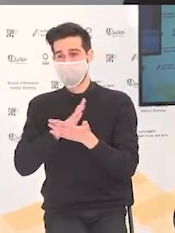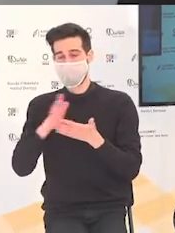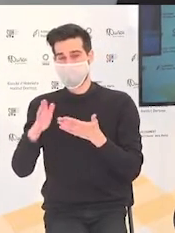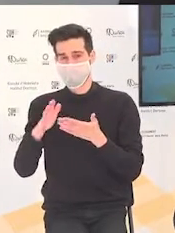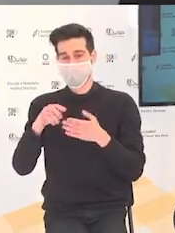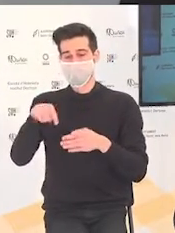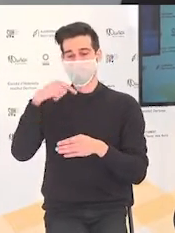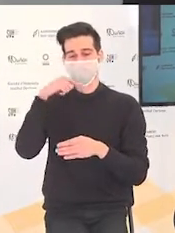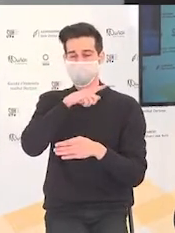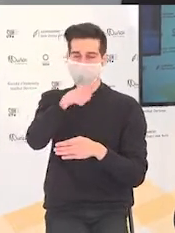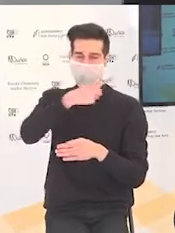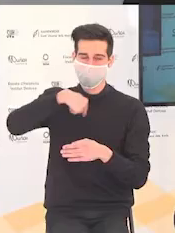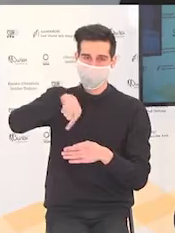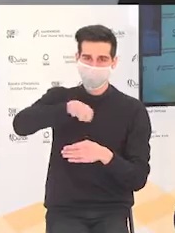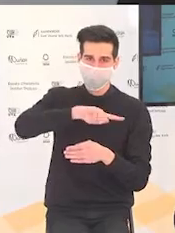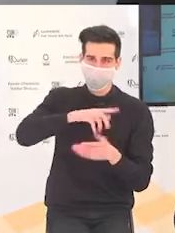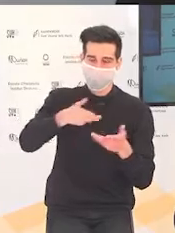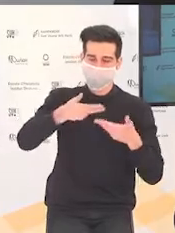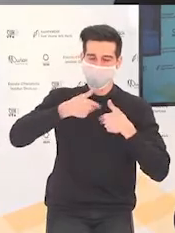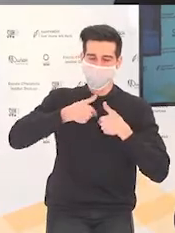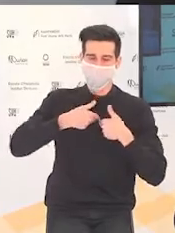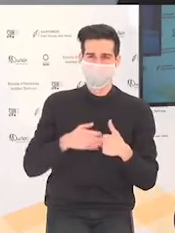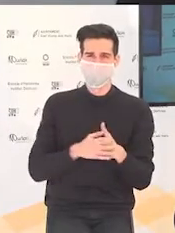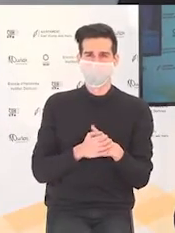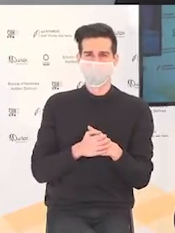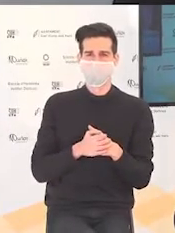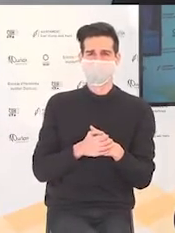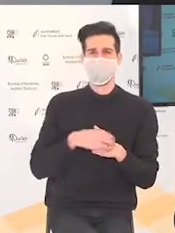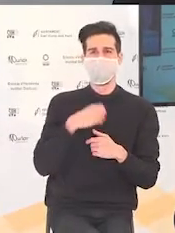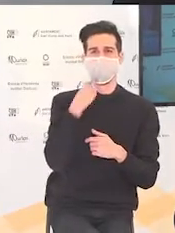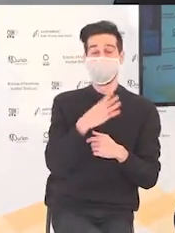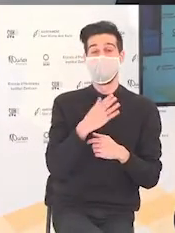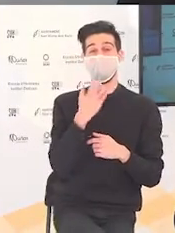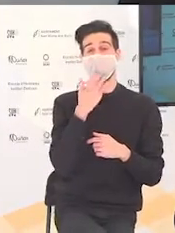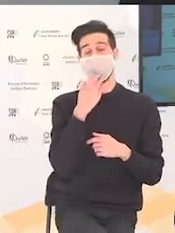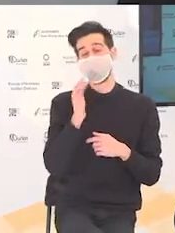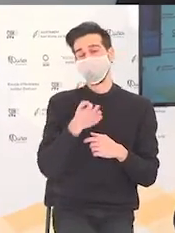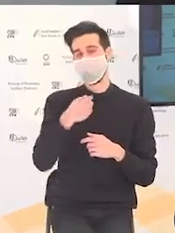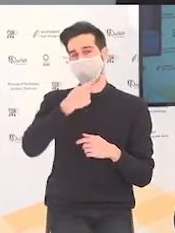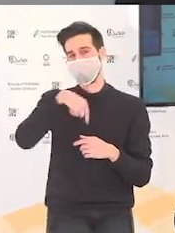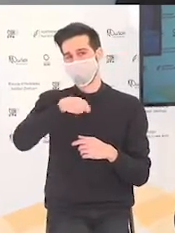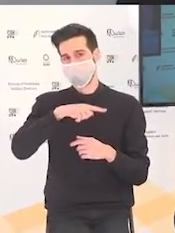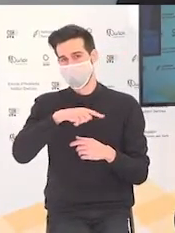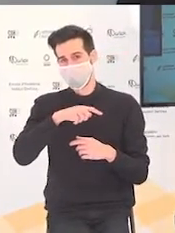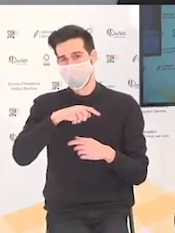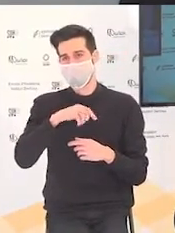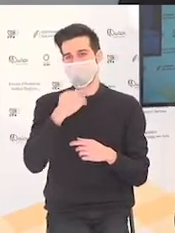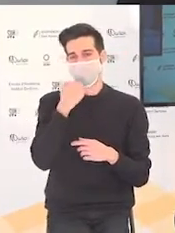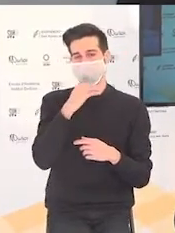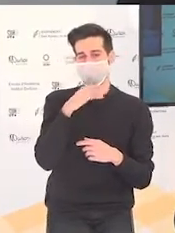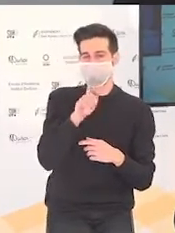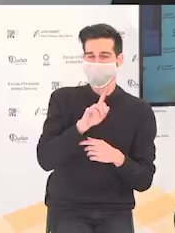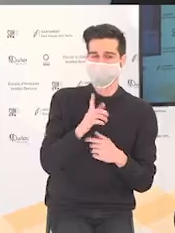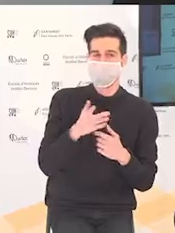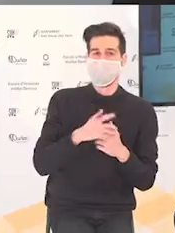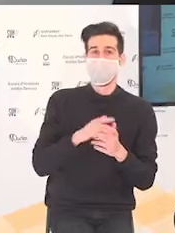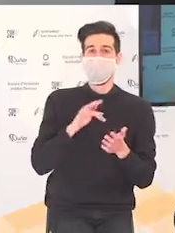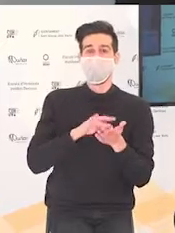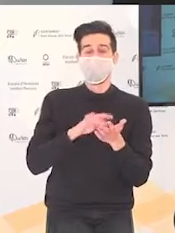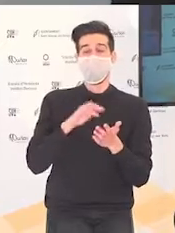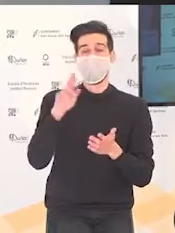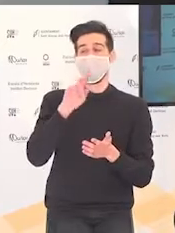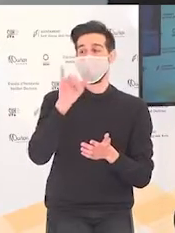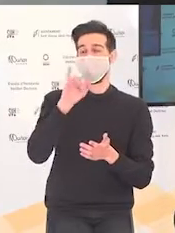Richard. D'acord? Molt bé. Doncs no sé si ho sabeu, si us heu llegit la informació o no, però tenim aquí a Richard